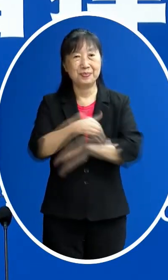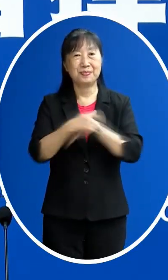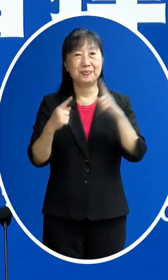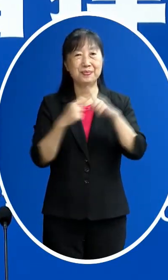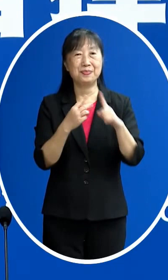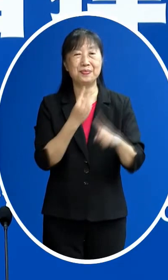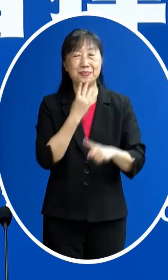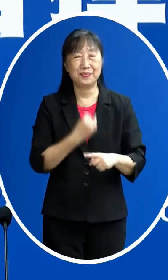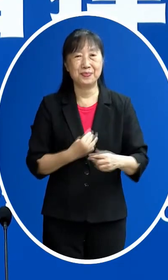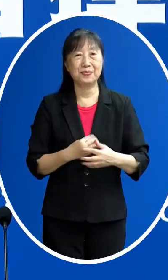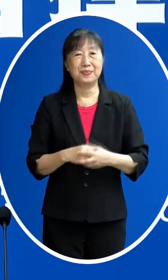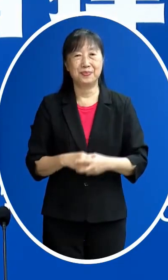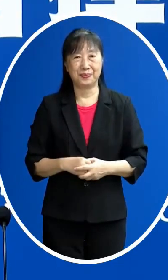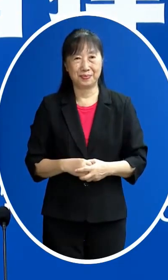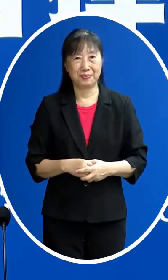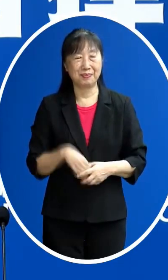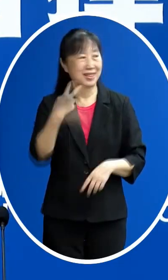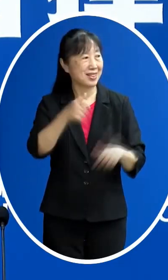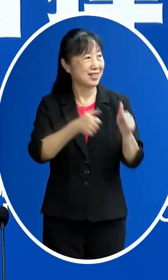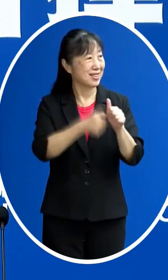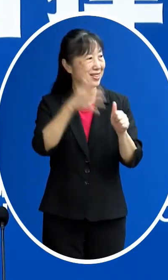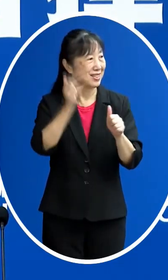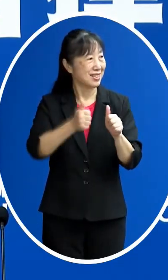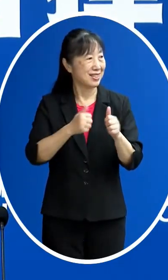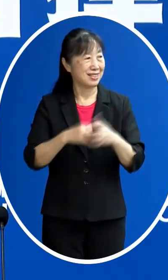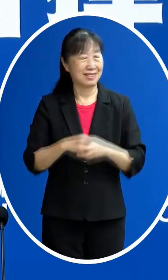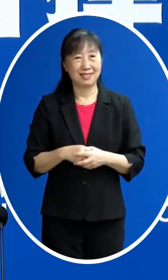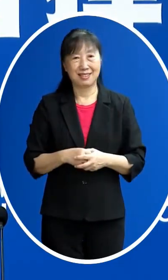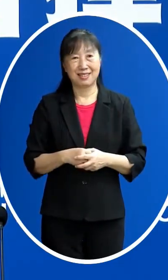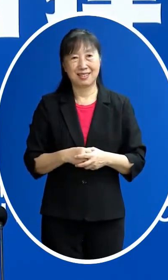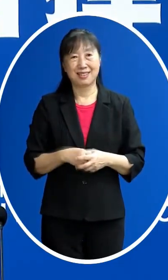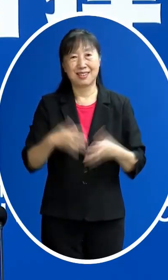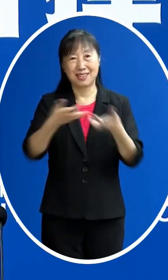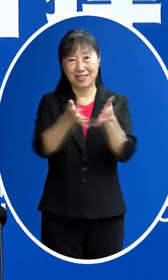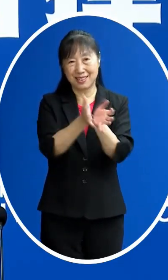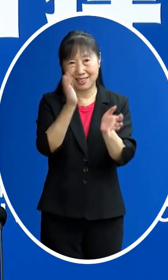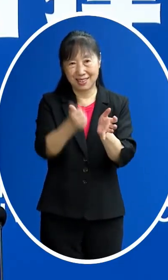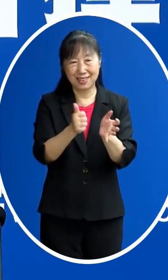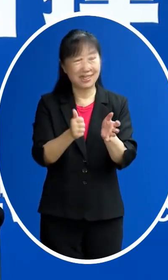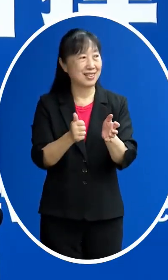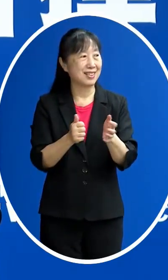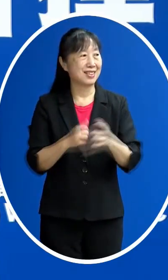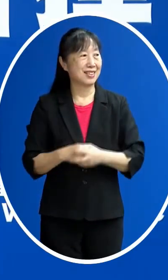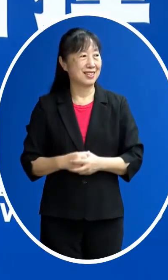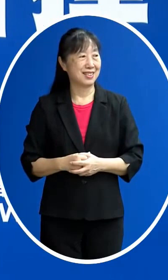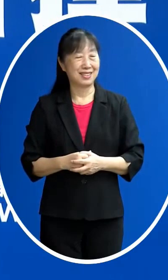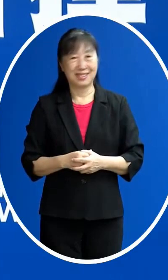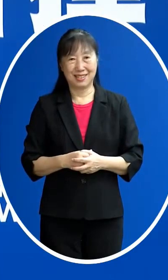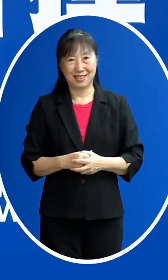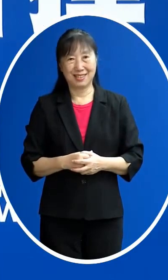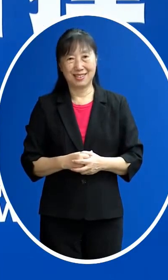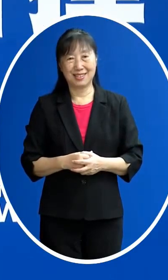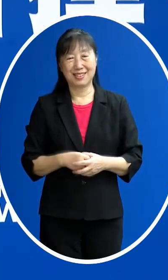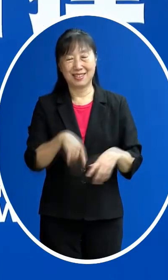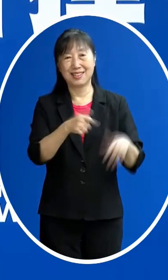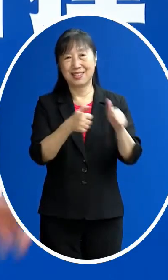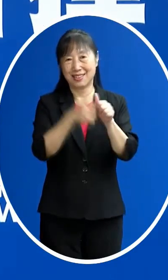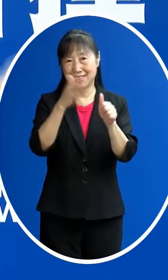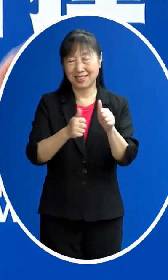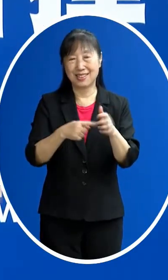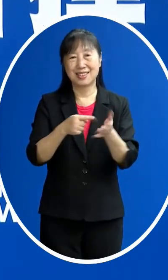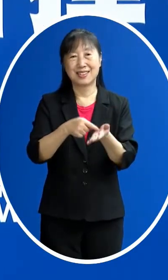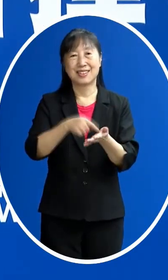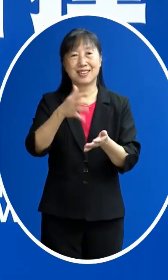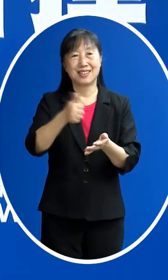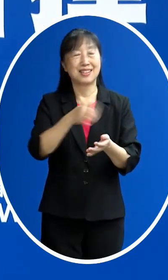张仁祥，那我们的次长，我们的部长哈，薛部长，那次长，